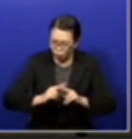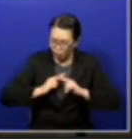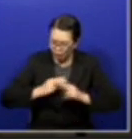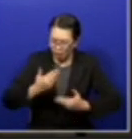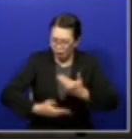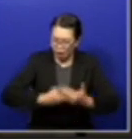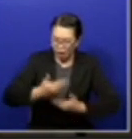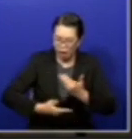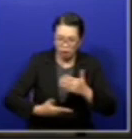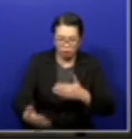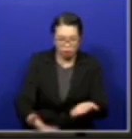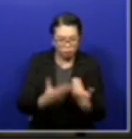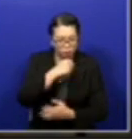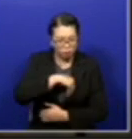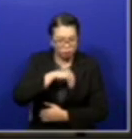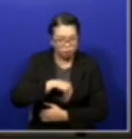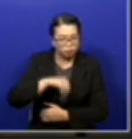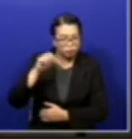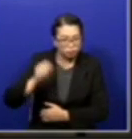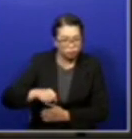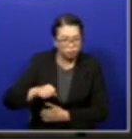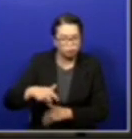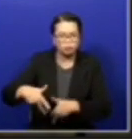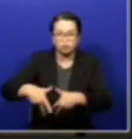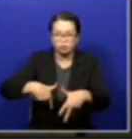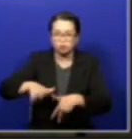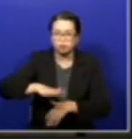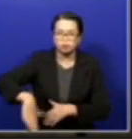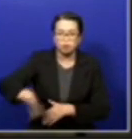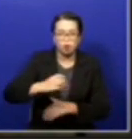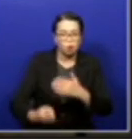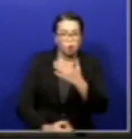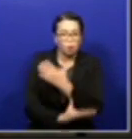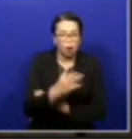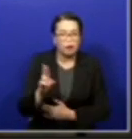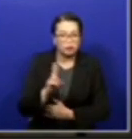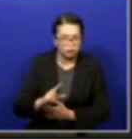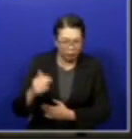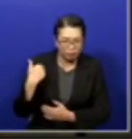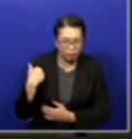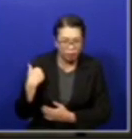นี่ยคนทั้งประเทศไม่มีโอกาสใ